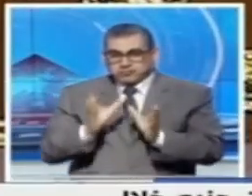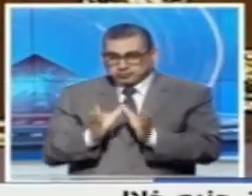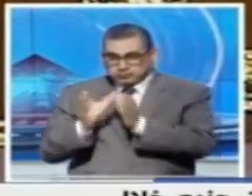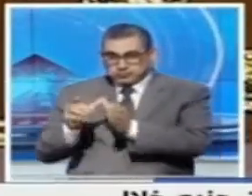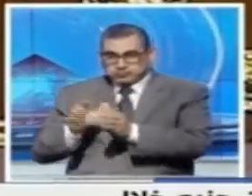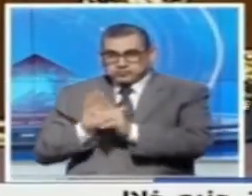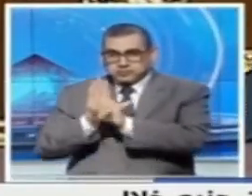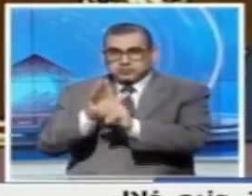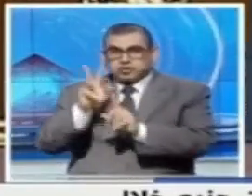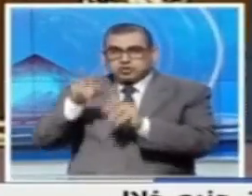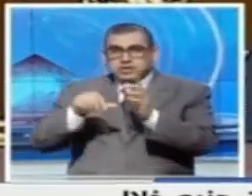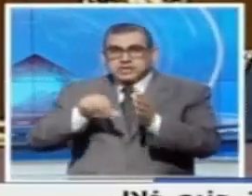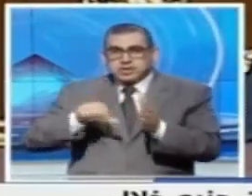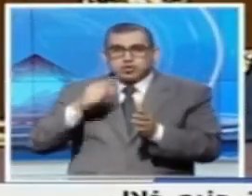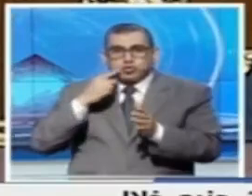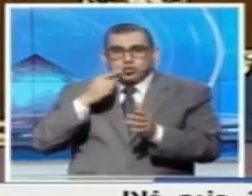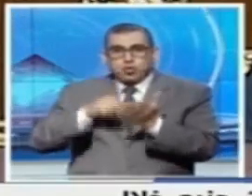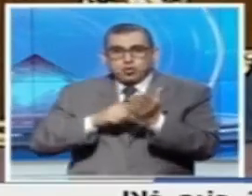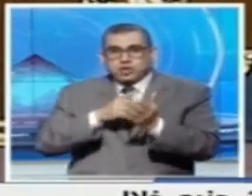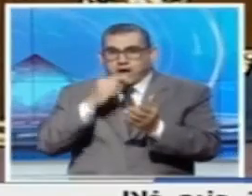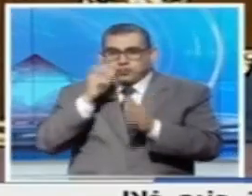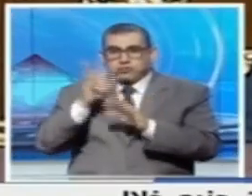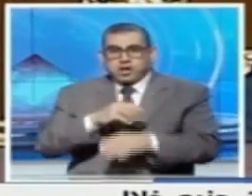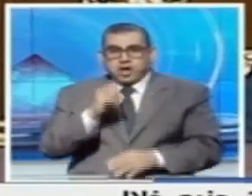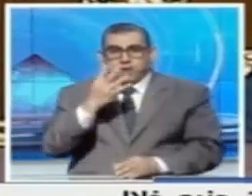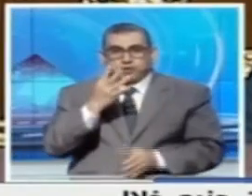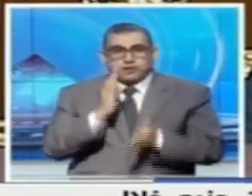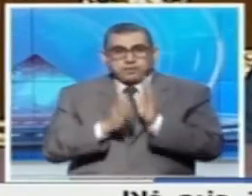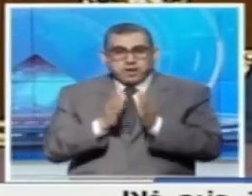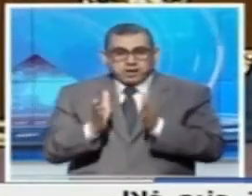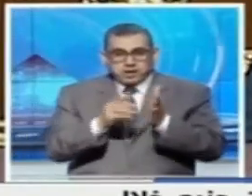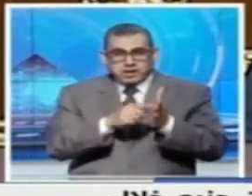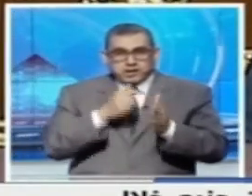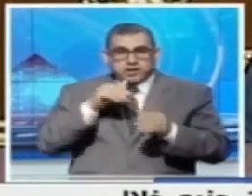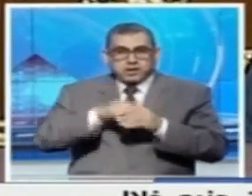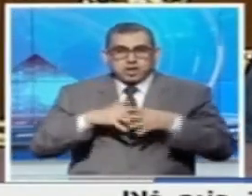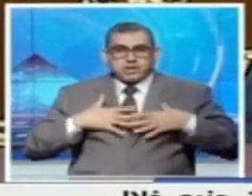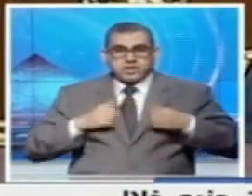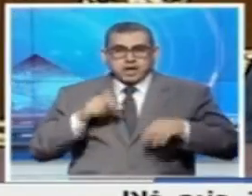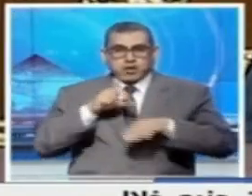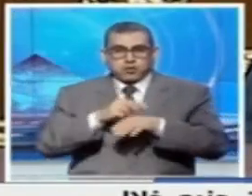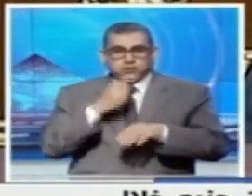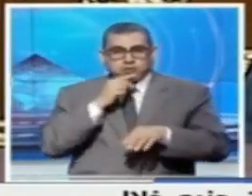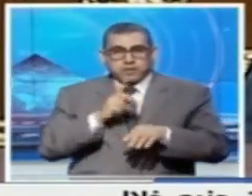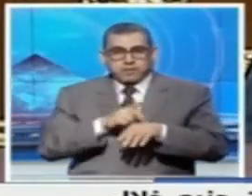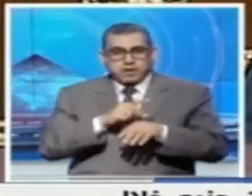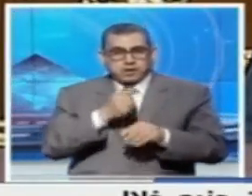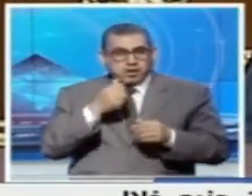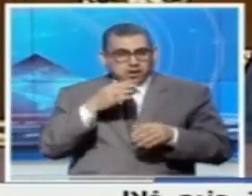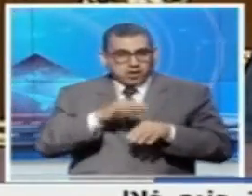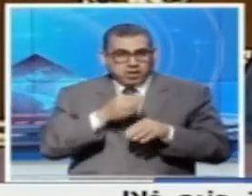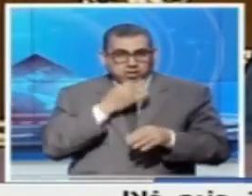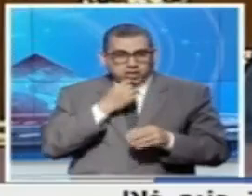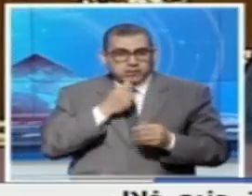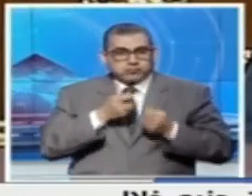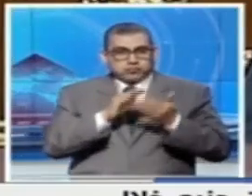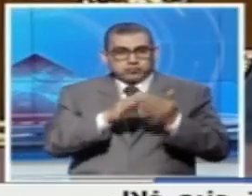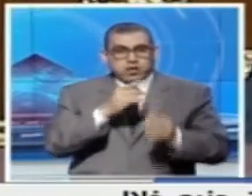لدعم السلع التموينية، وتخصيص 14 مليار للتأمين الصحي وعلاج غير القادرين، و10